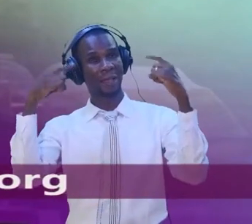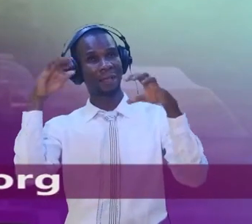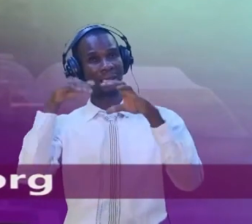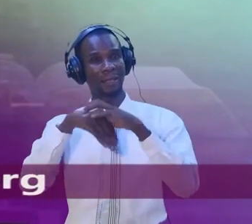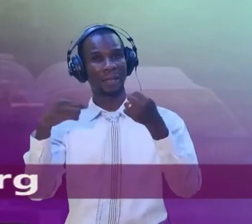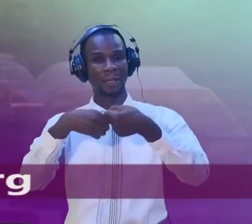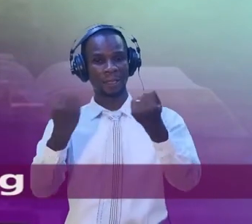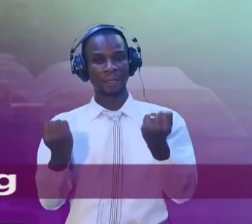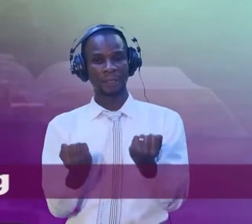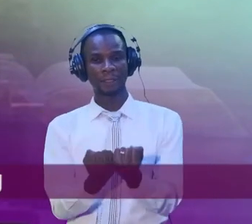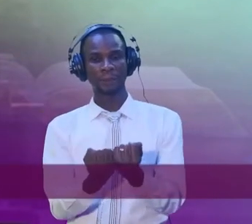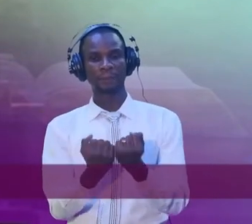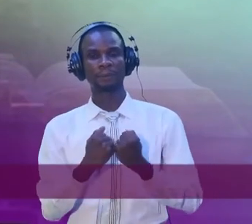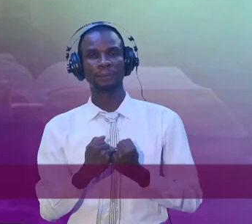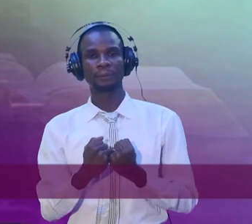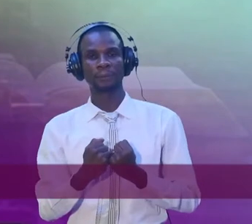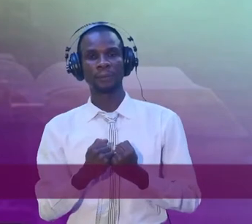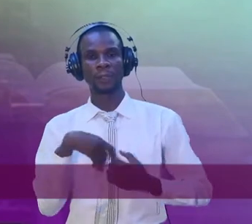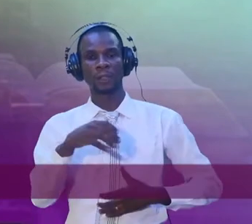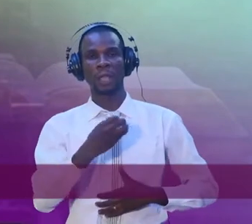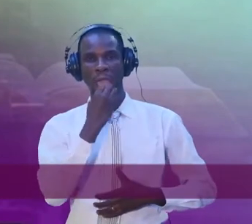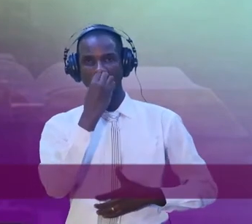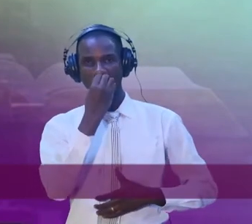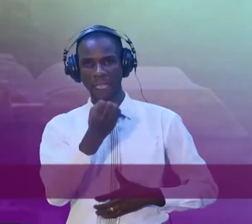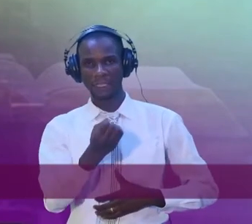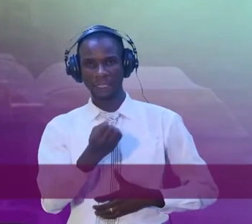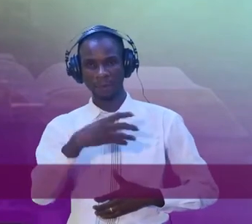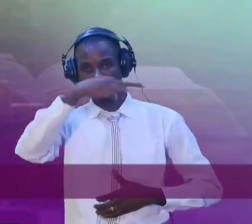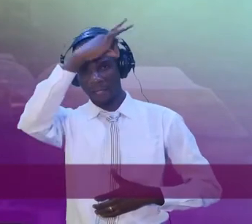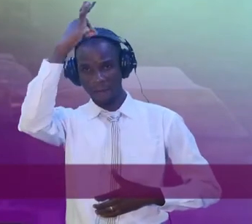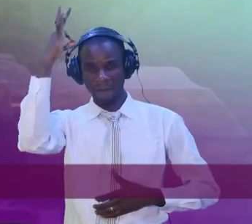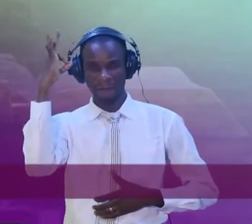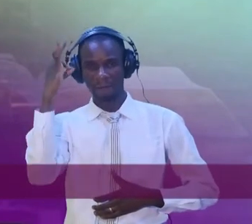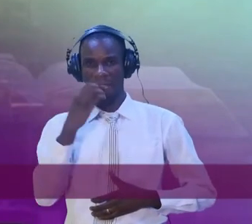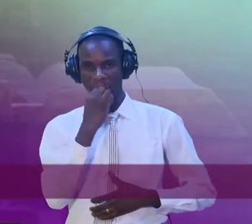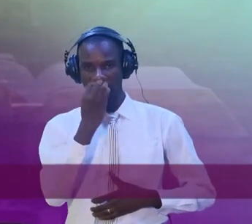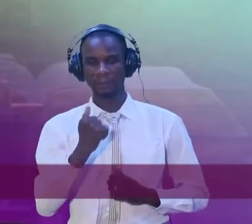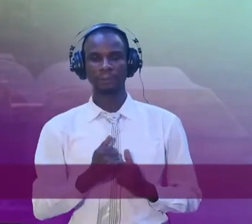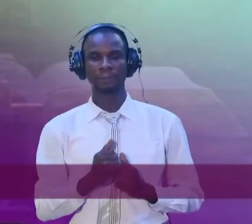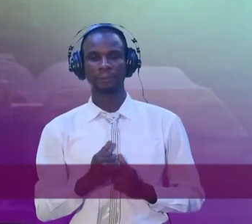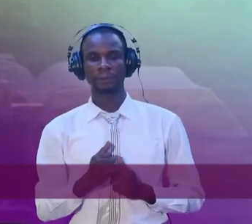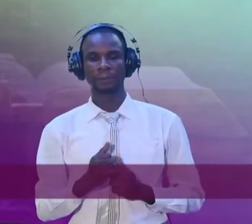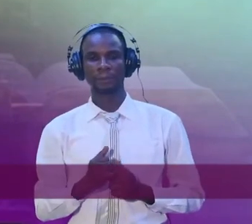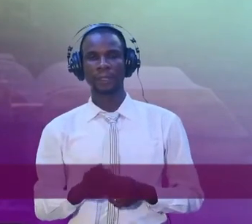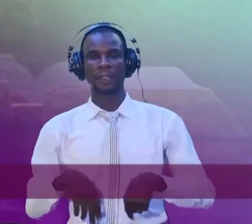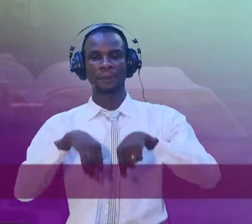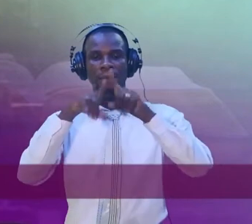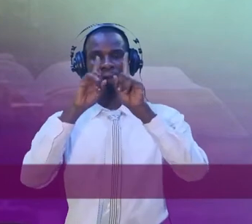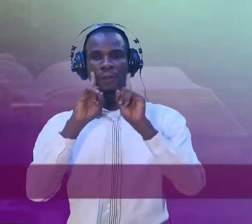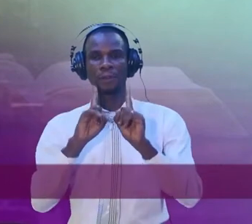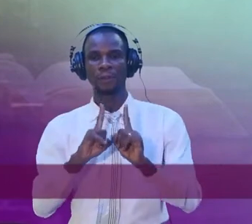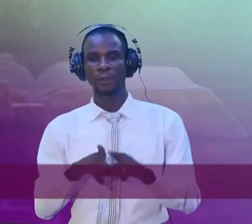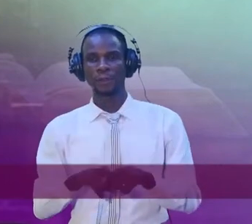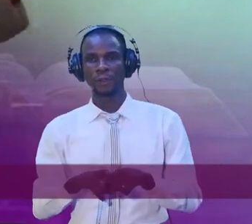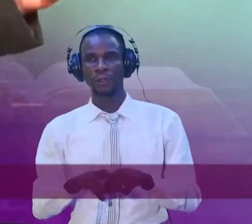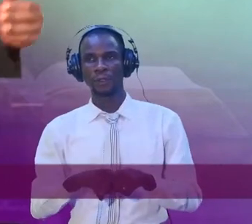sana. Na leo watu wanapenda kufanya mambo ya ajabu ajabu sana. Tuchukue mfano Ufaransa.